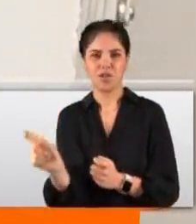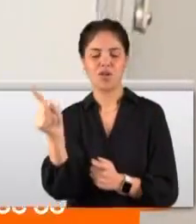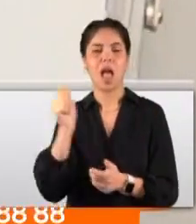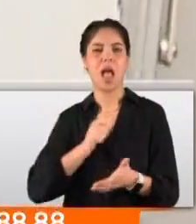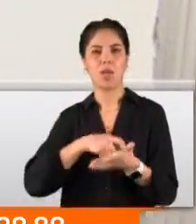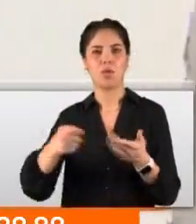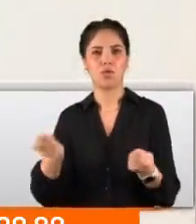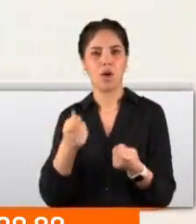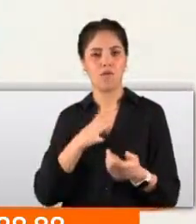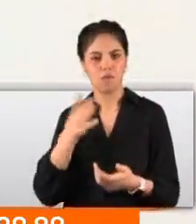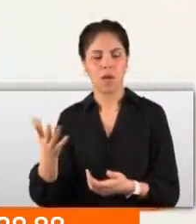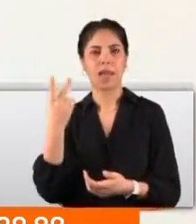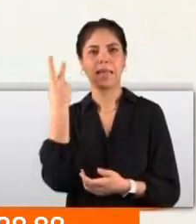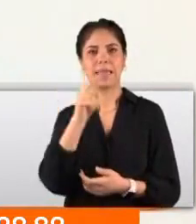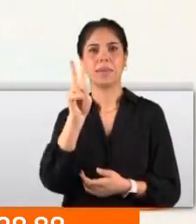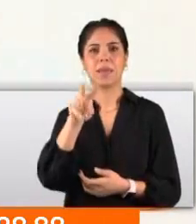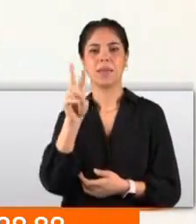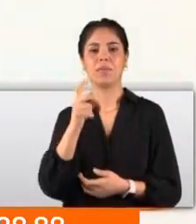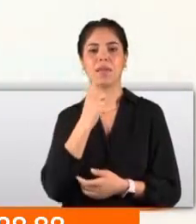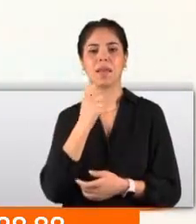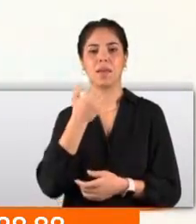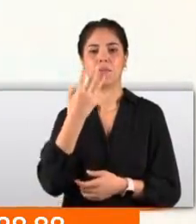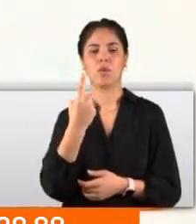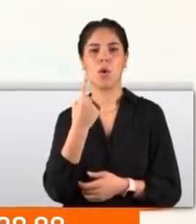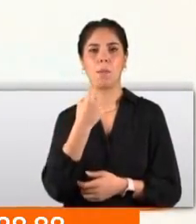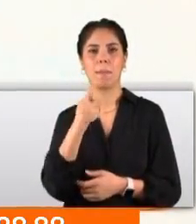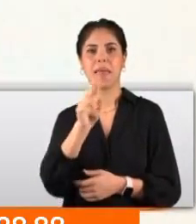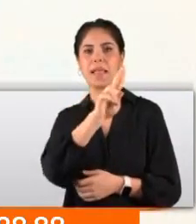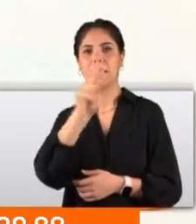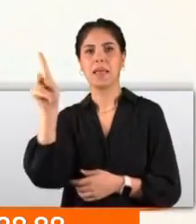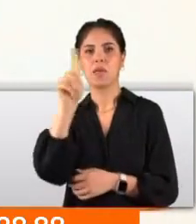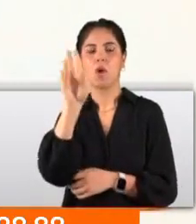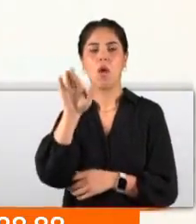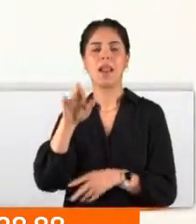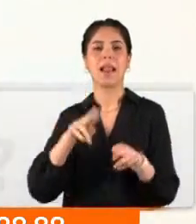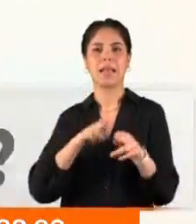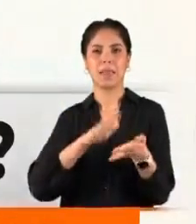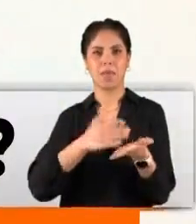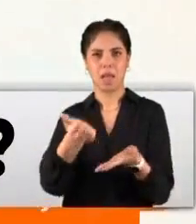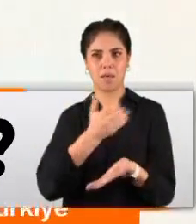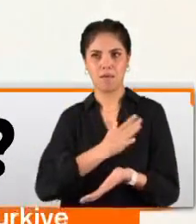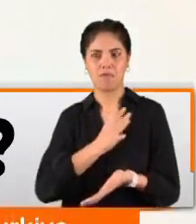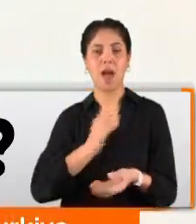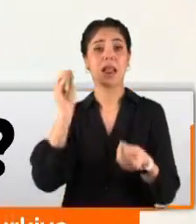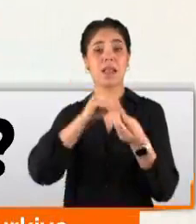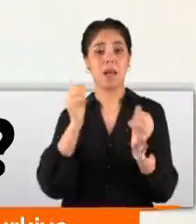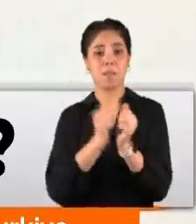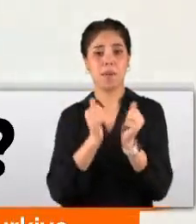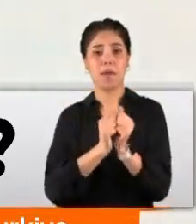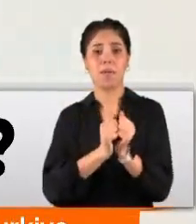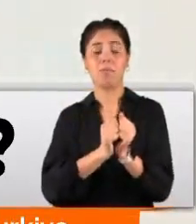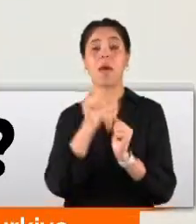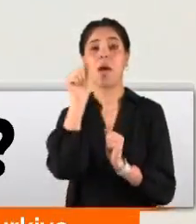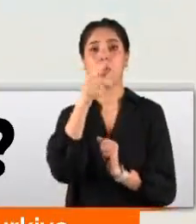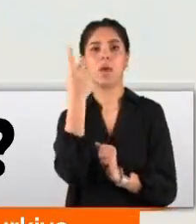çalışan 2022 yılında 64.710 liralık kıdem tazminatı alırken artışla birlikte 2023